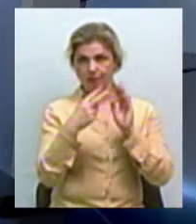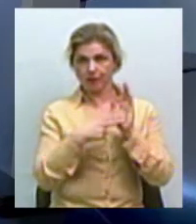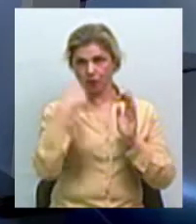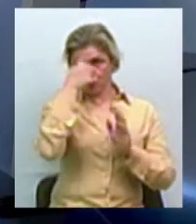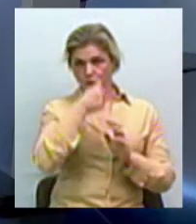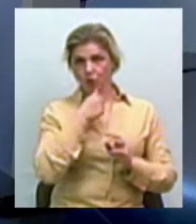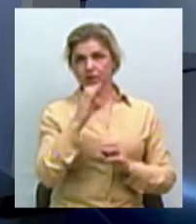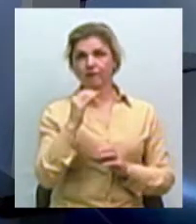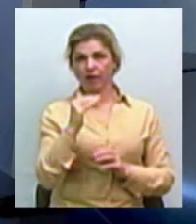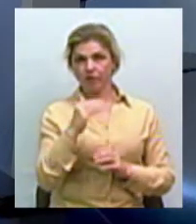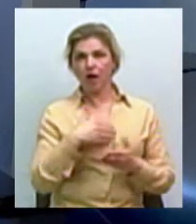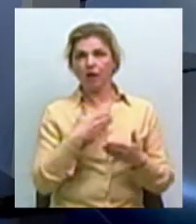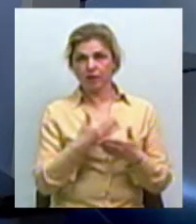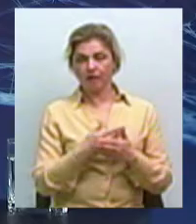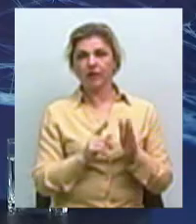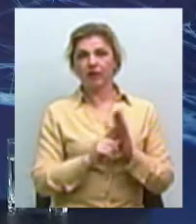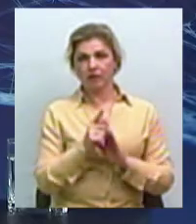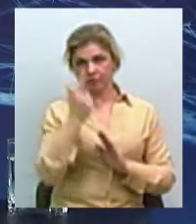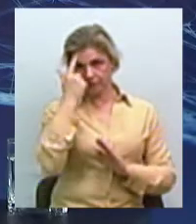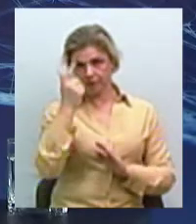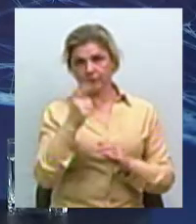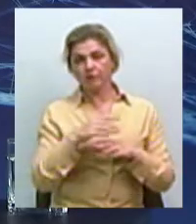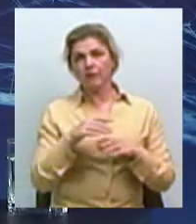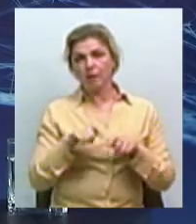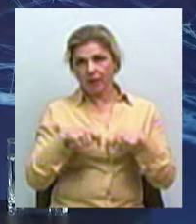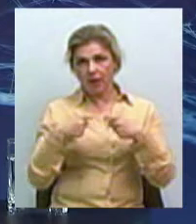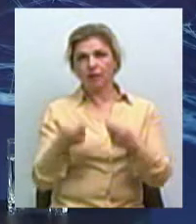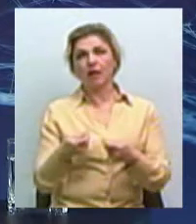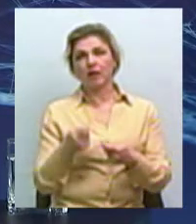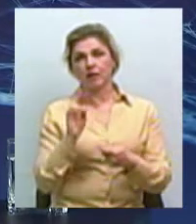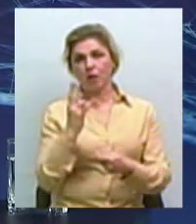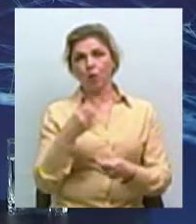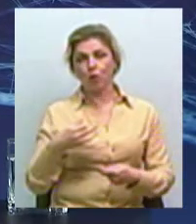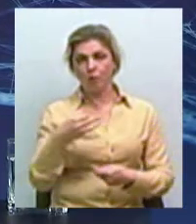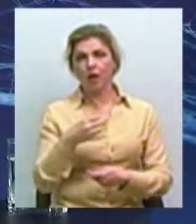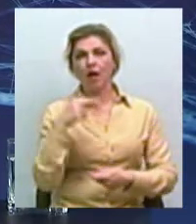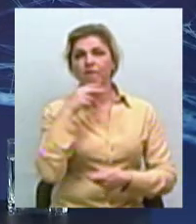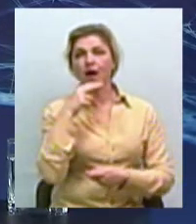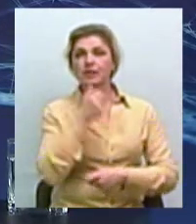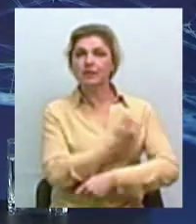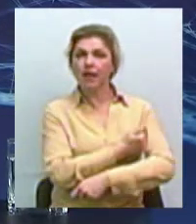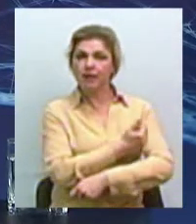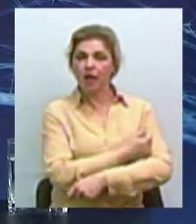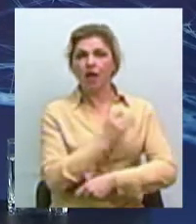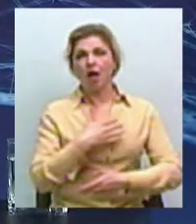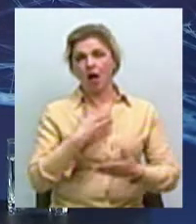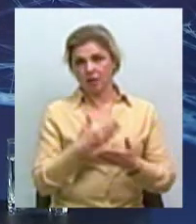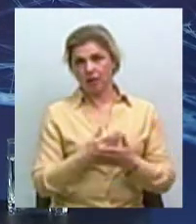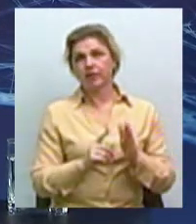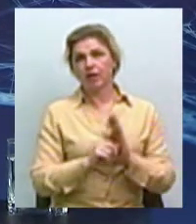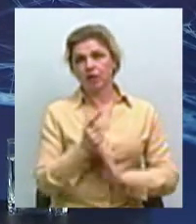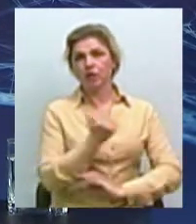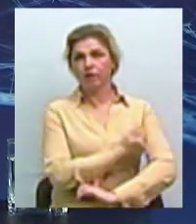нас активно почала надходити в місто Миколаїв, Миколаївська область, вакцина. І активно почали щеплювати